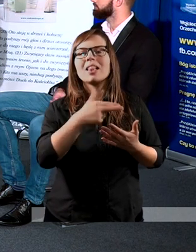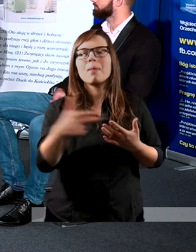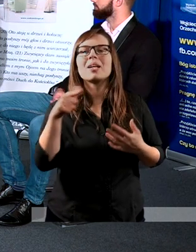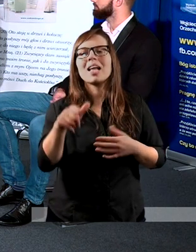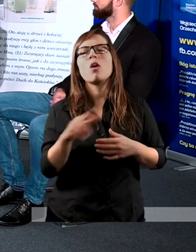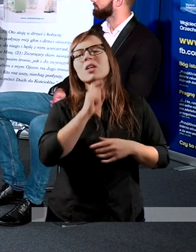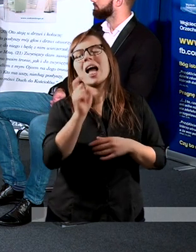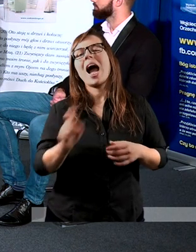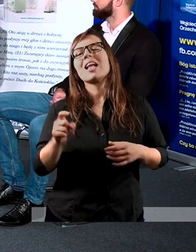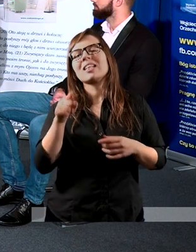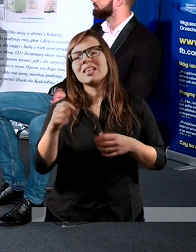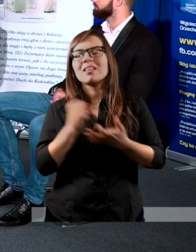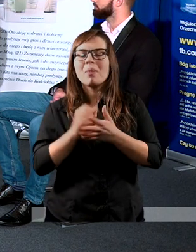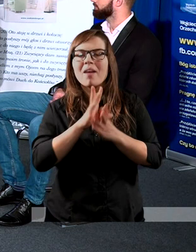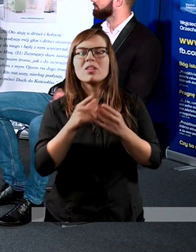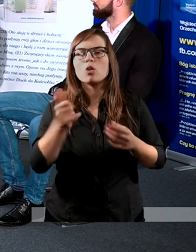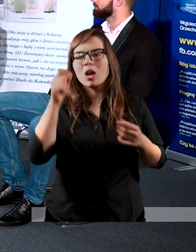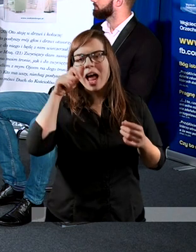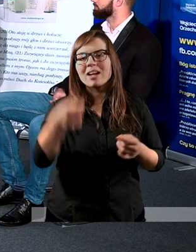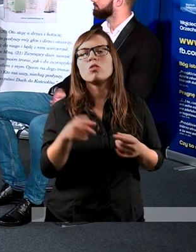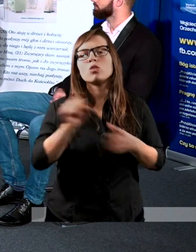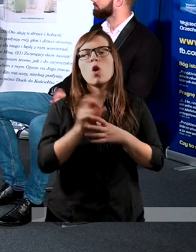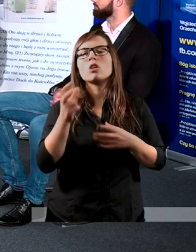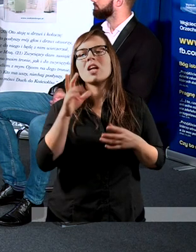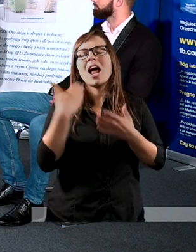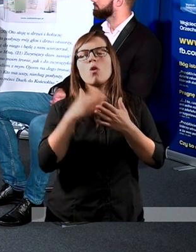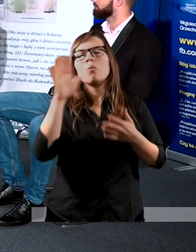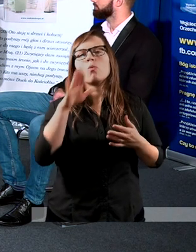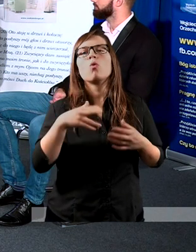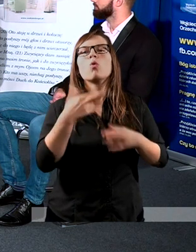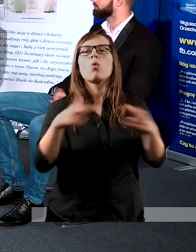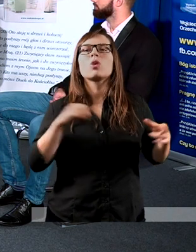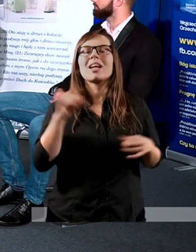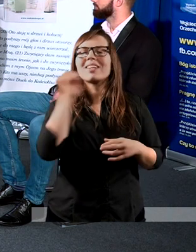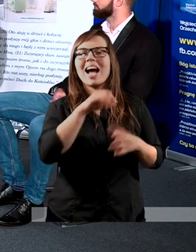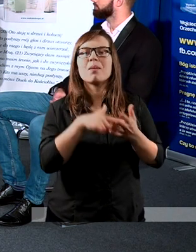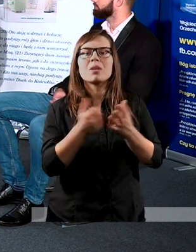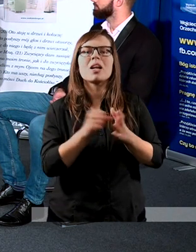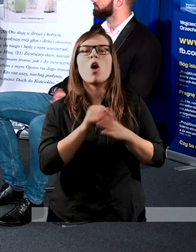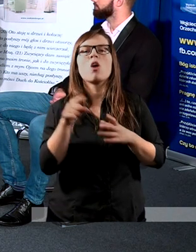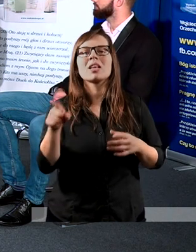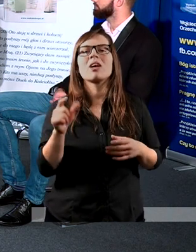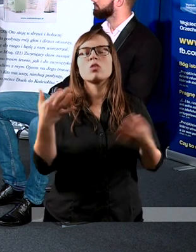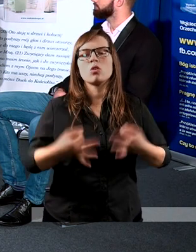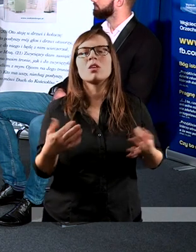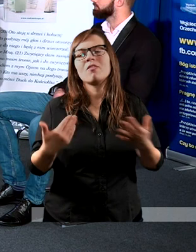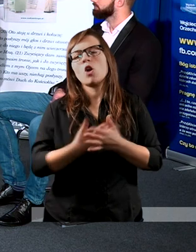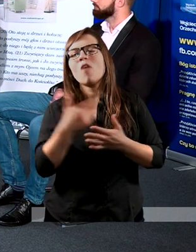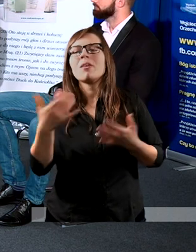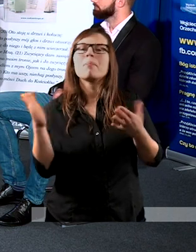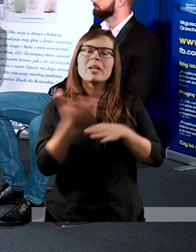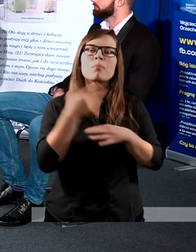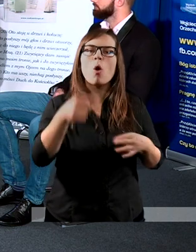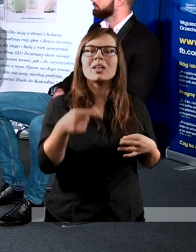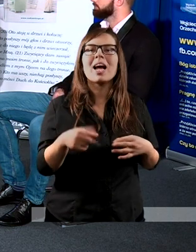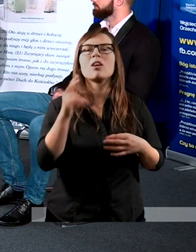tego zagadnienia, to się teodycea nazywa, dlaczego Bóg się różni w Starym Testamencie, właśnie tak jak tutaj, a w Nowym, mimo tego,